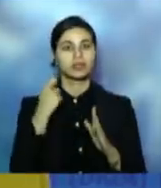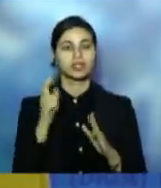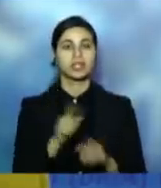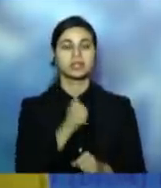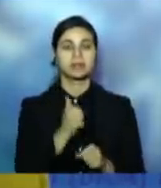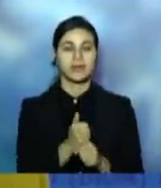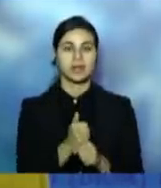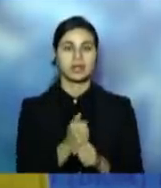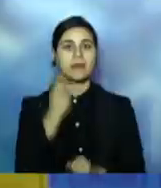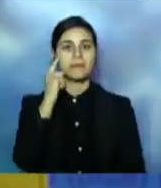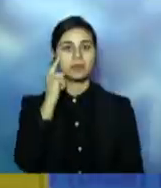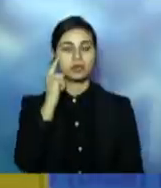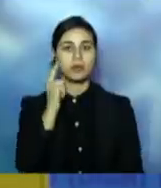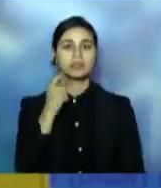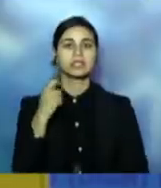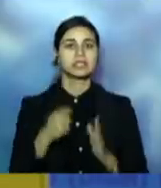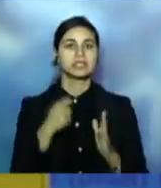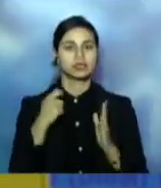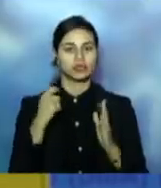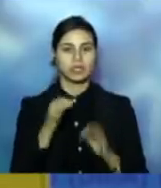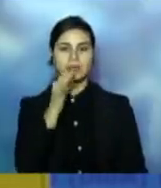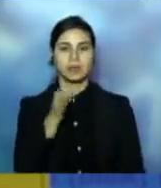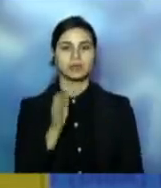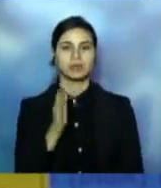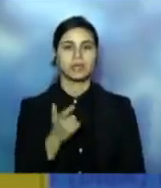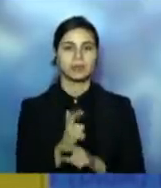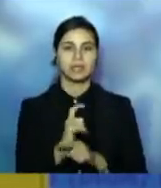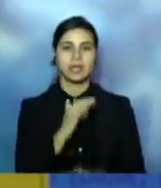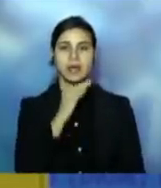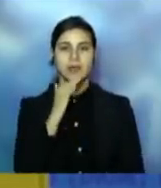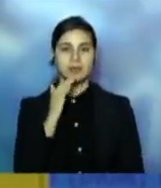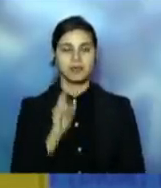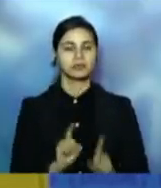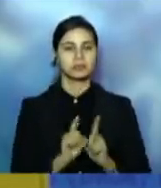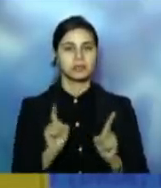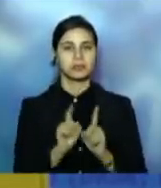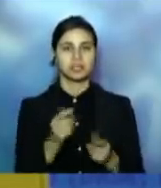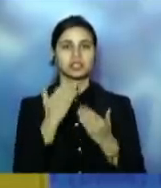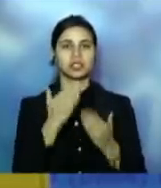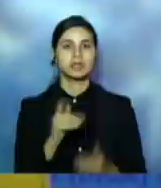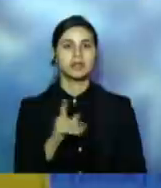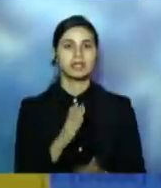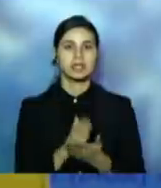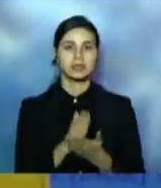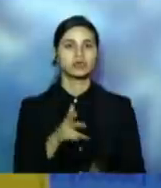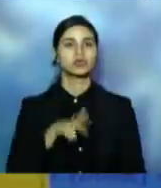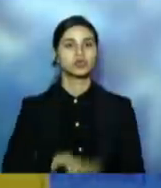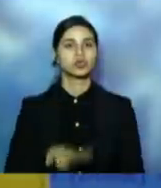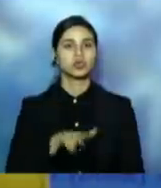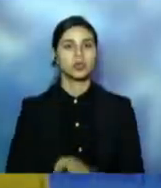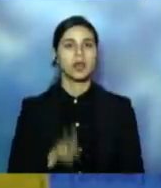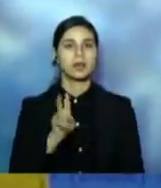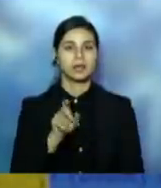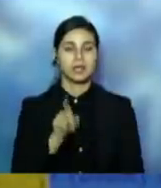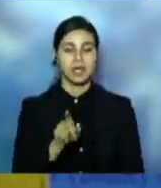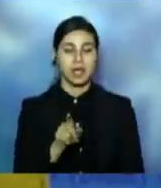მთავარია, ვფიქრობ, სიუჟეტში გავცემთ პასუხს ძალიან ბევრ სტერეოტიპულ კითხვას, რაც არსებობს ტყუპებთან მიმართებაში. და